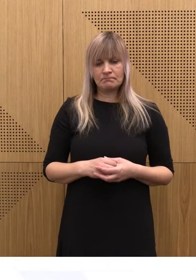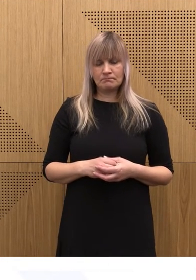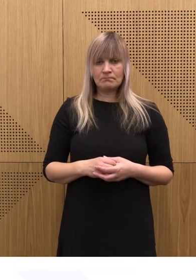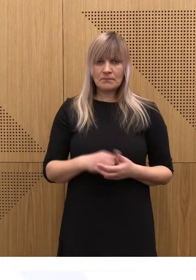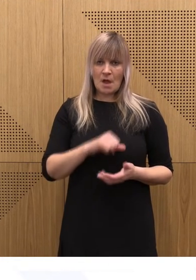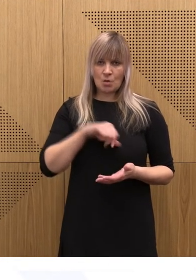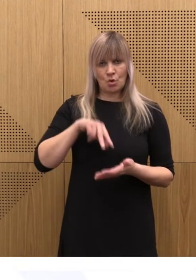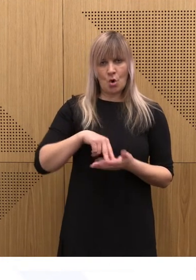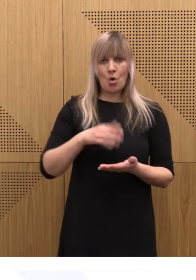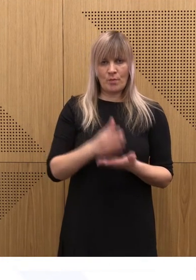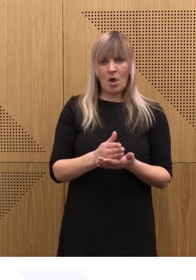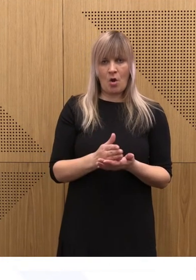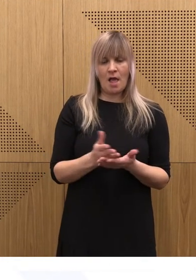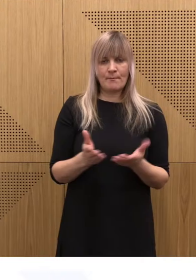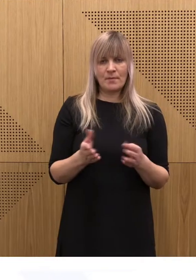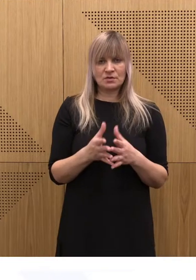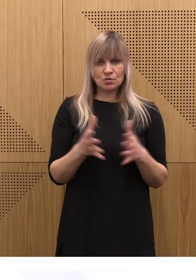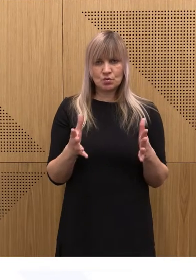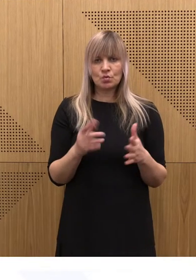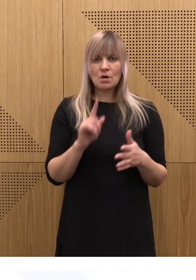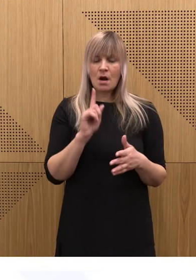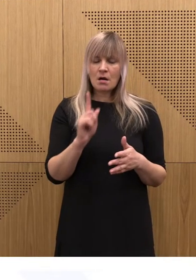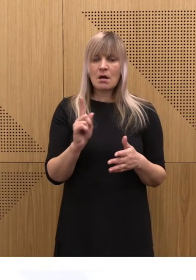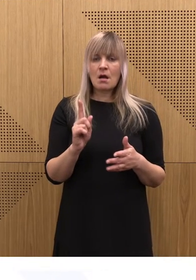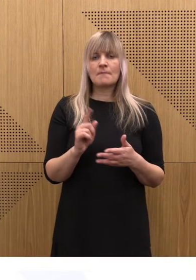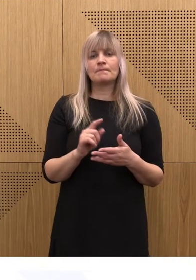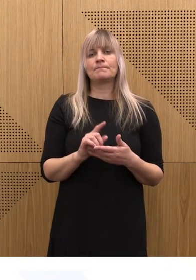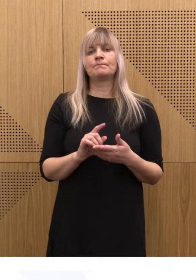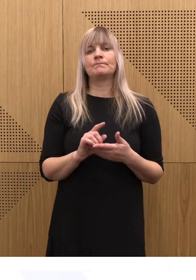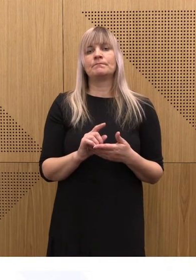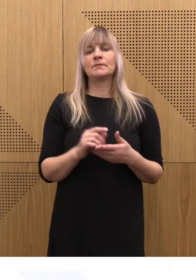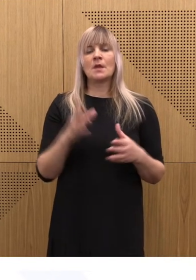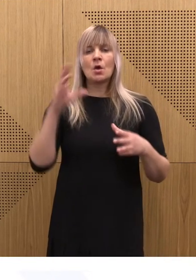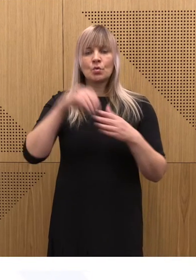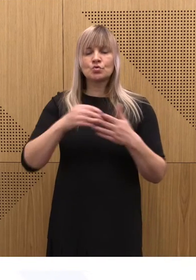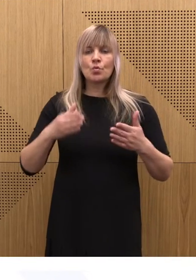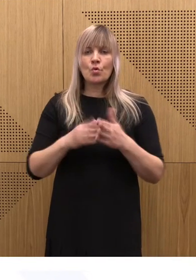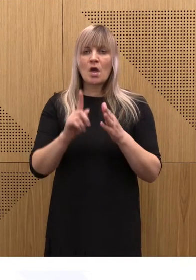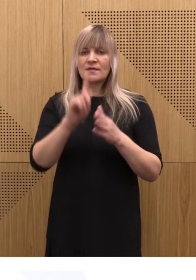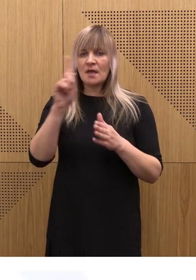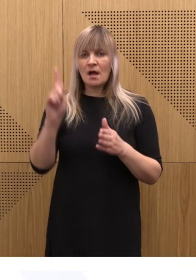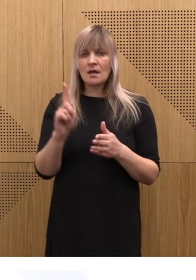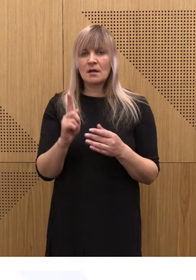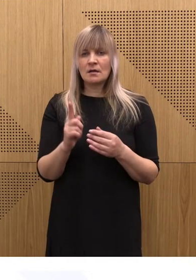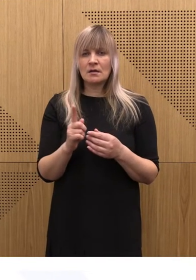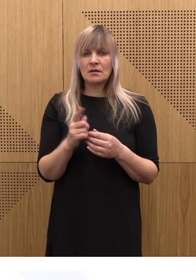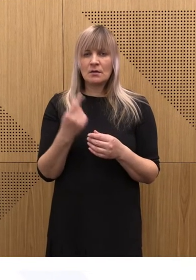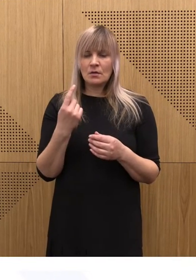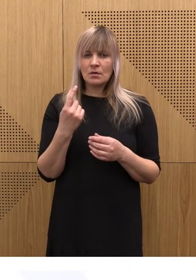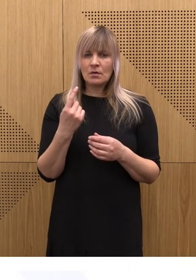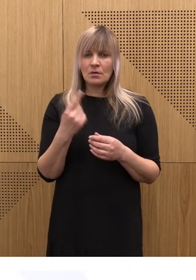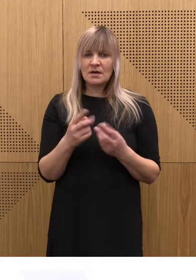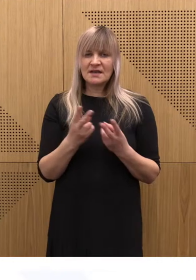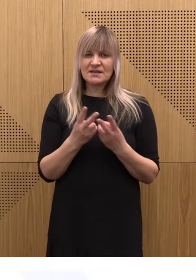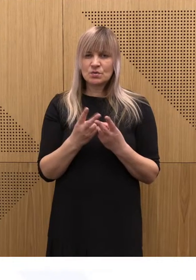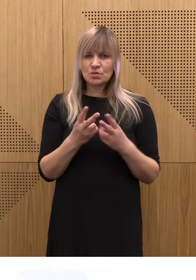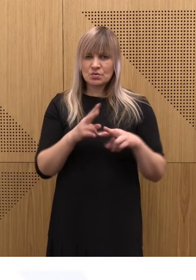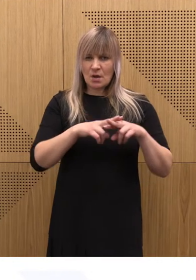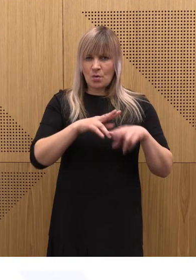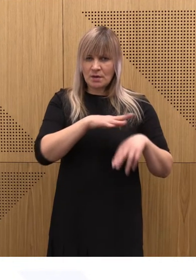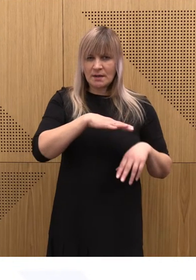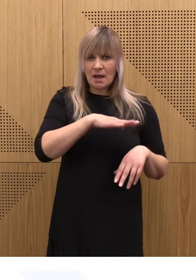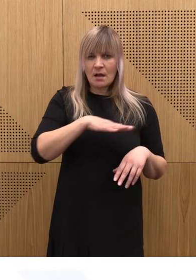autonoomia on seal suur ja võib-olla suurem mure on pigem meil usupühade ajal olnud nende